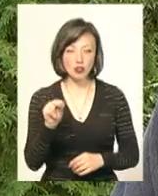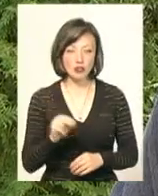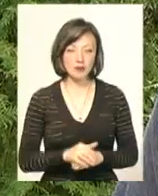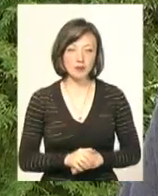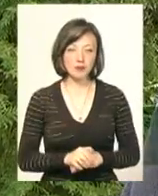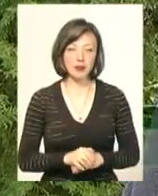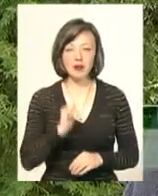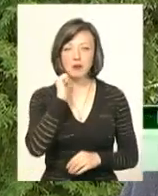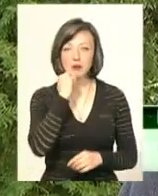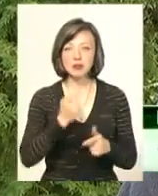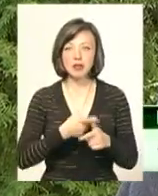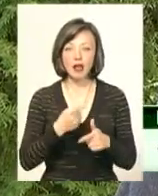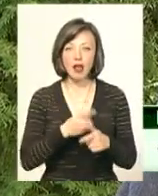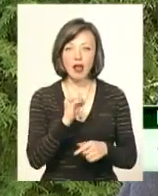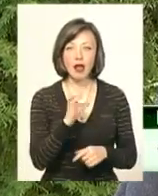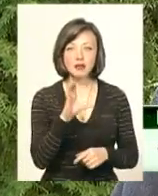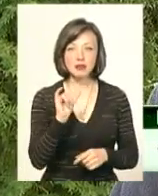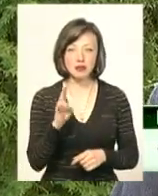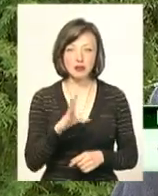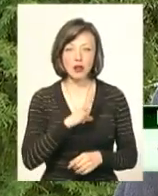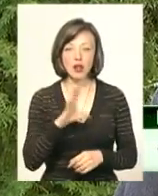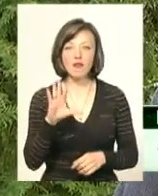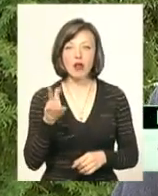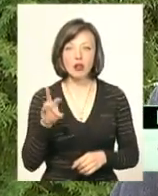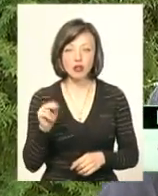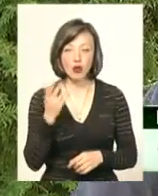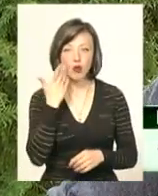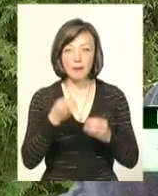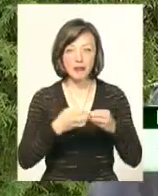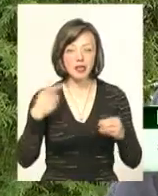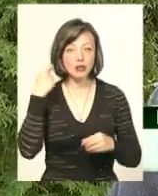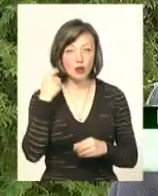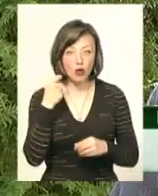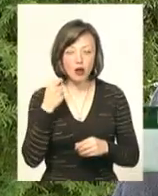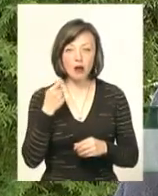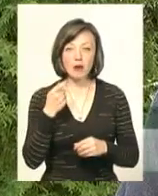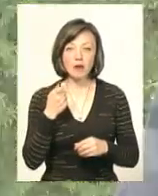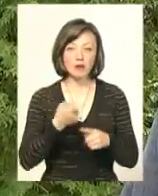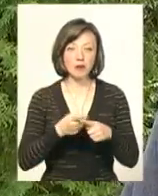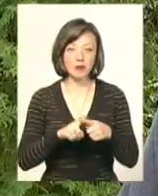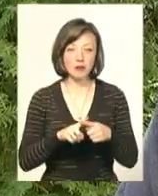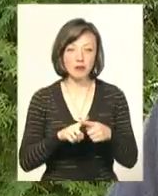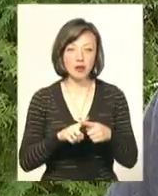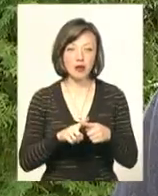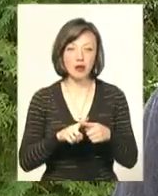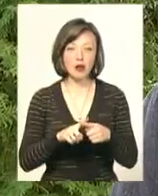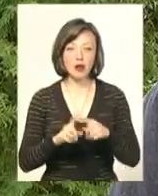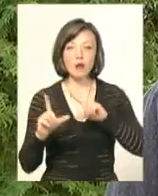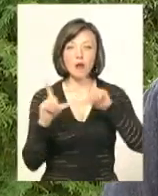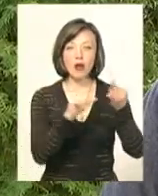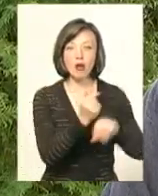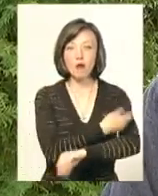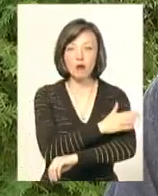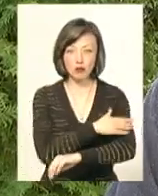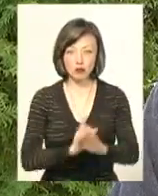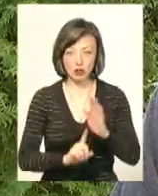Бабусю звали Естен Гоулін, і вона була з Волочиська. І коли їй було 15 років, вона переплила цю річку і переїхала до Польщі